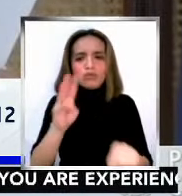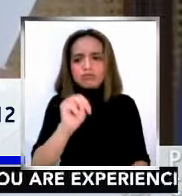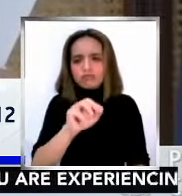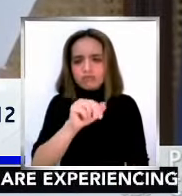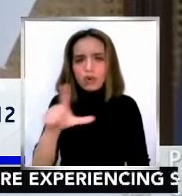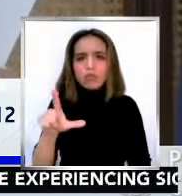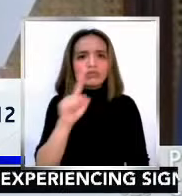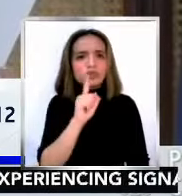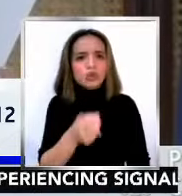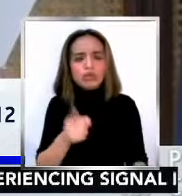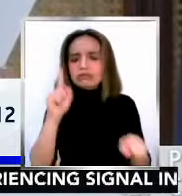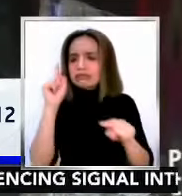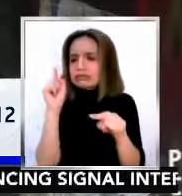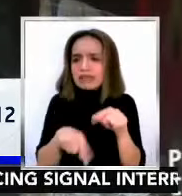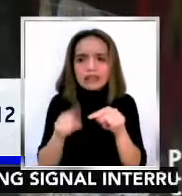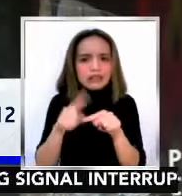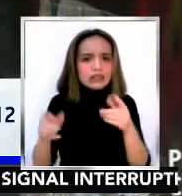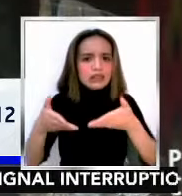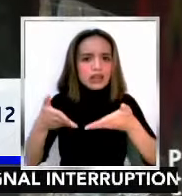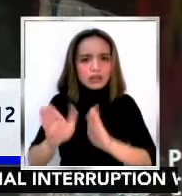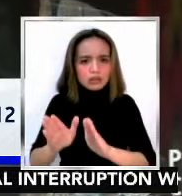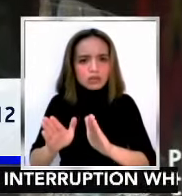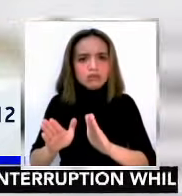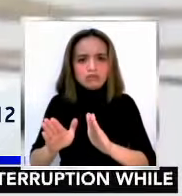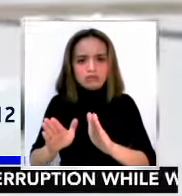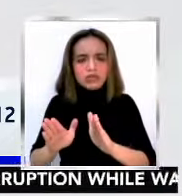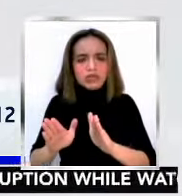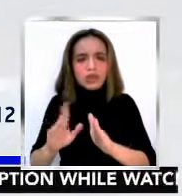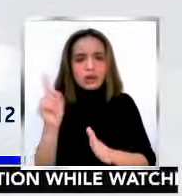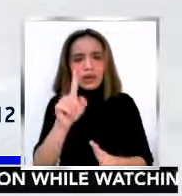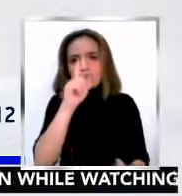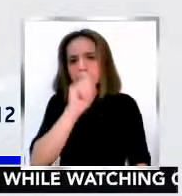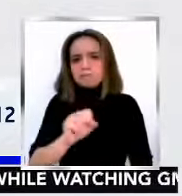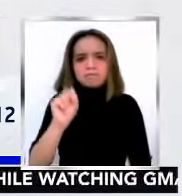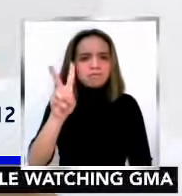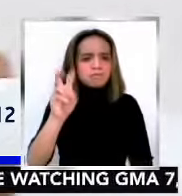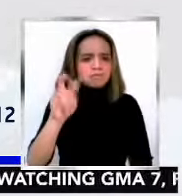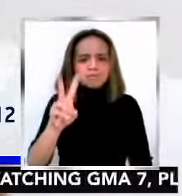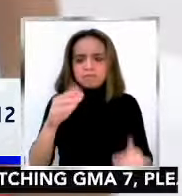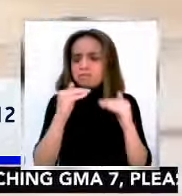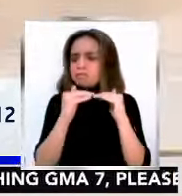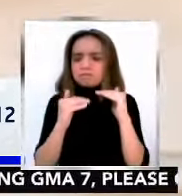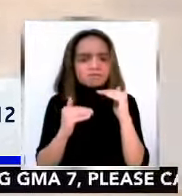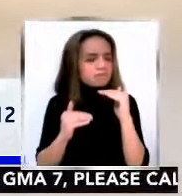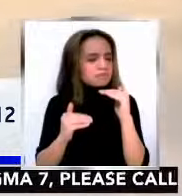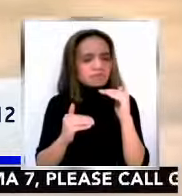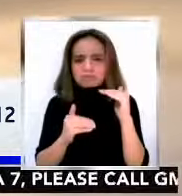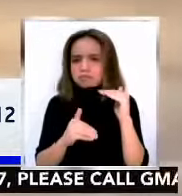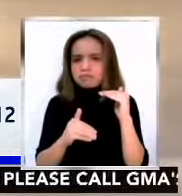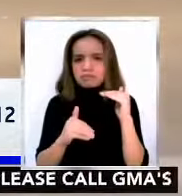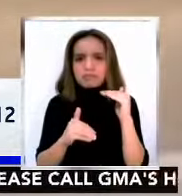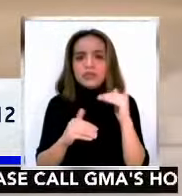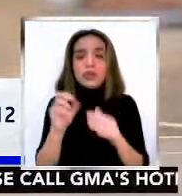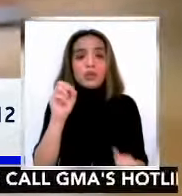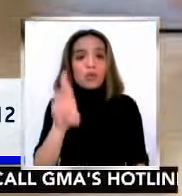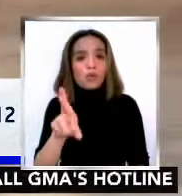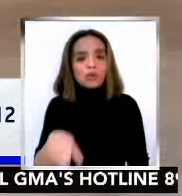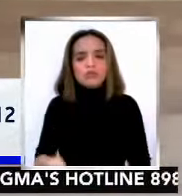cannot allow those below 12 years old or those getting or